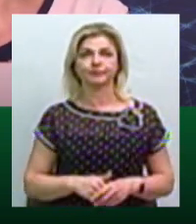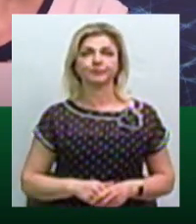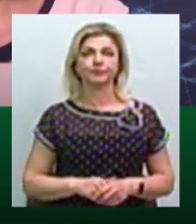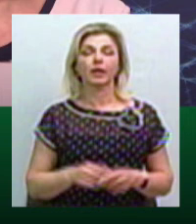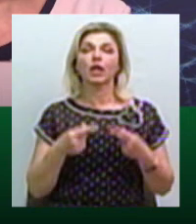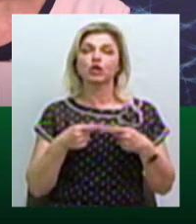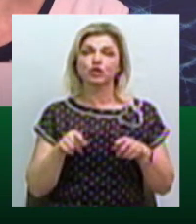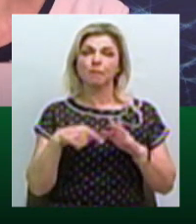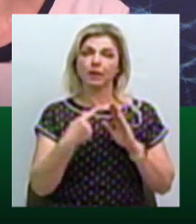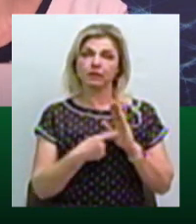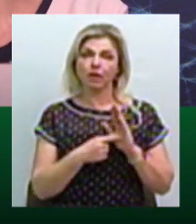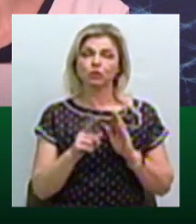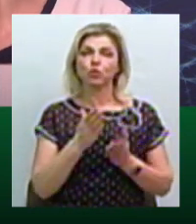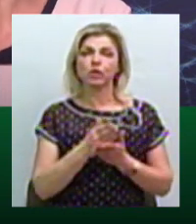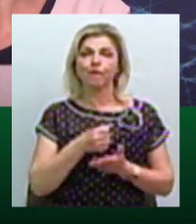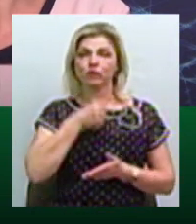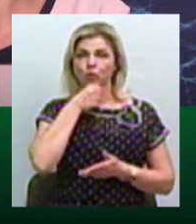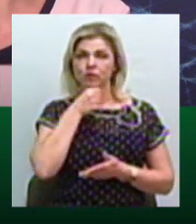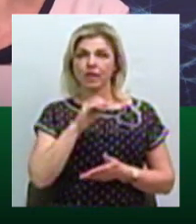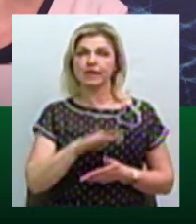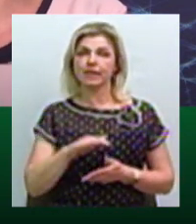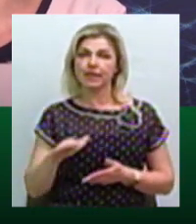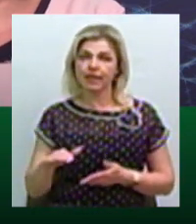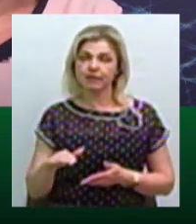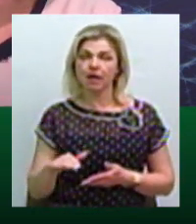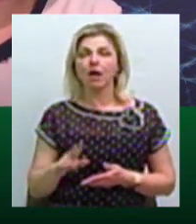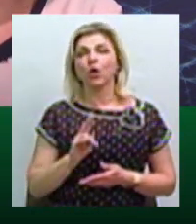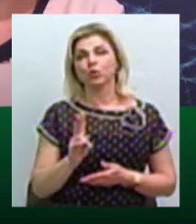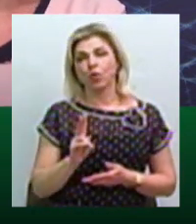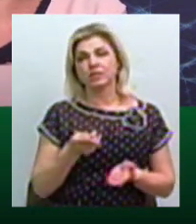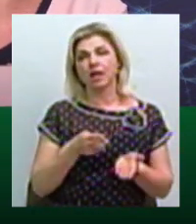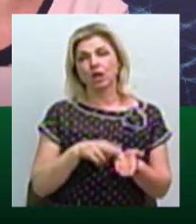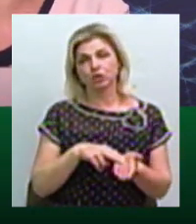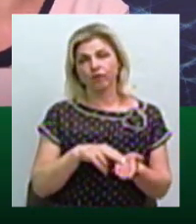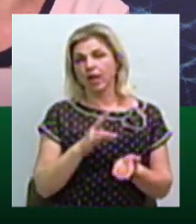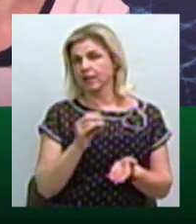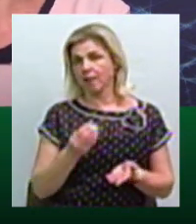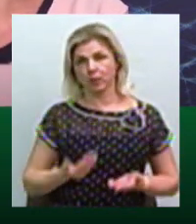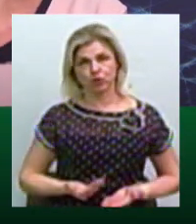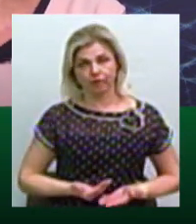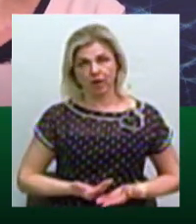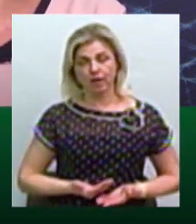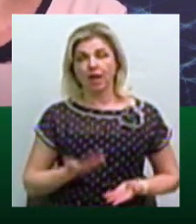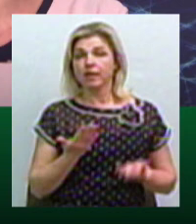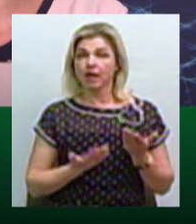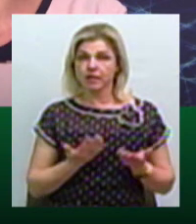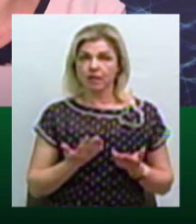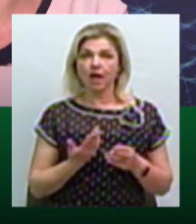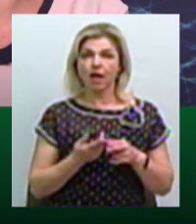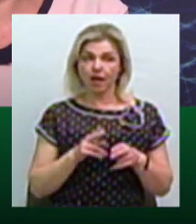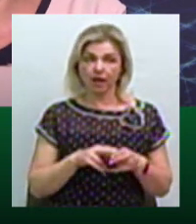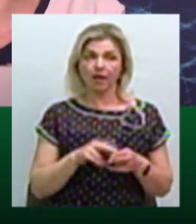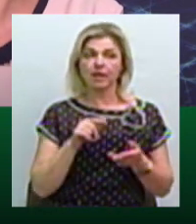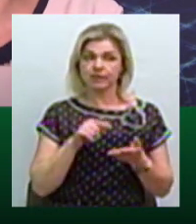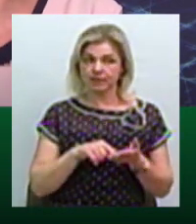Інше питання, що є доросла дитина, яка зареєстрована, не проживає. От якщо б оце було і